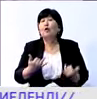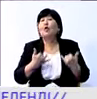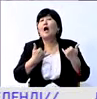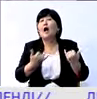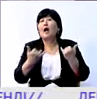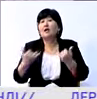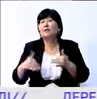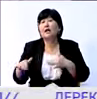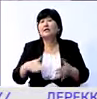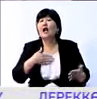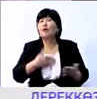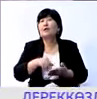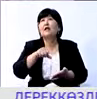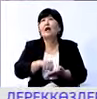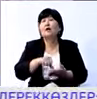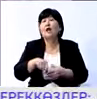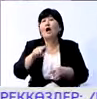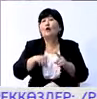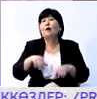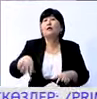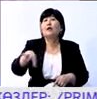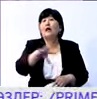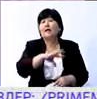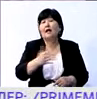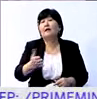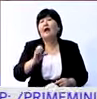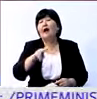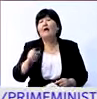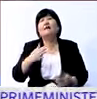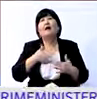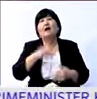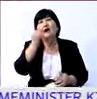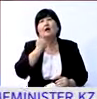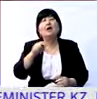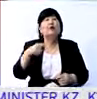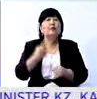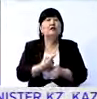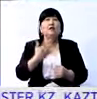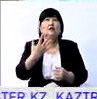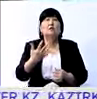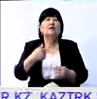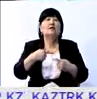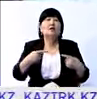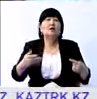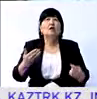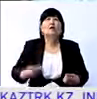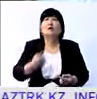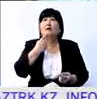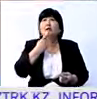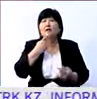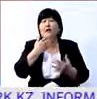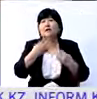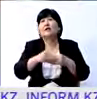қайырымдылық іс-шарада белсене атсалысып жатқан бауырларымыз бар. Барлығына Алла разы болсын. Біріншілікте 5 тонна тауар әкеліп, тұрмысы төмен жандарға